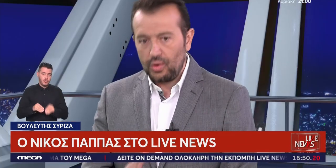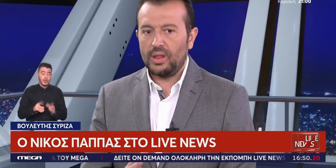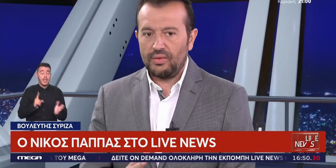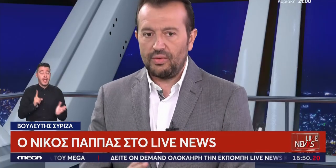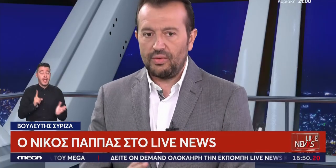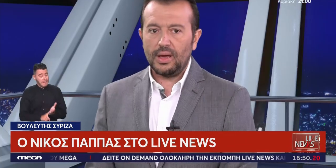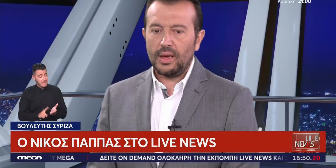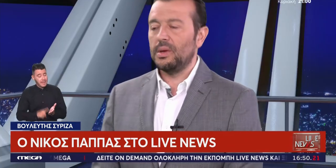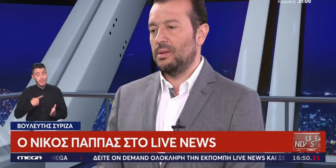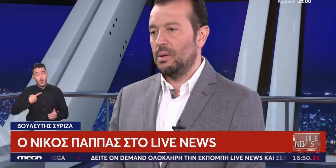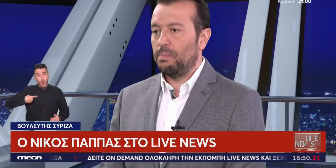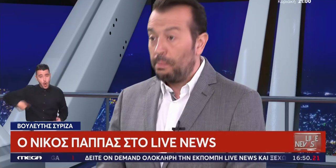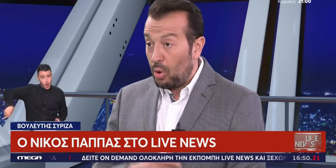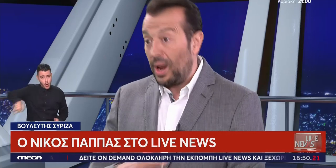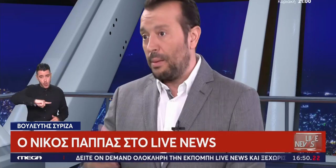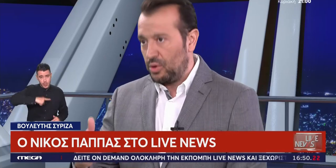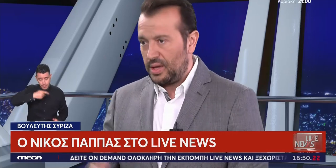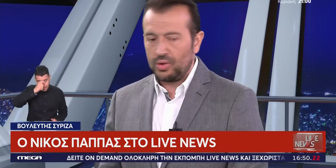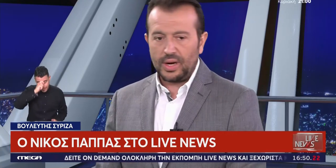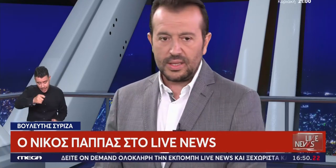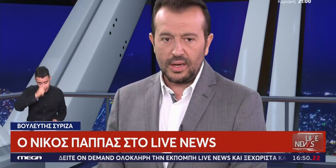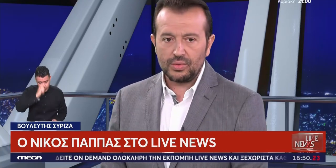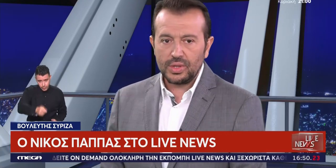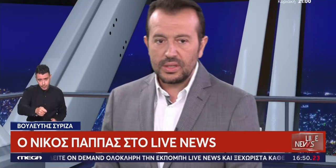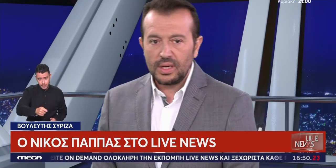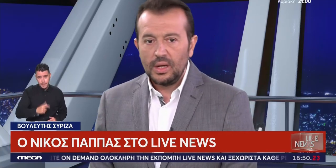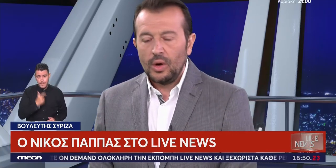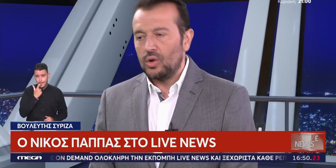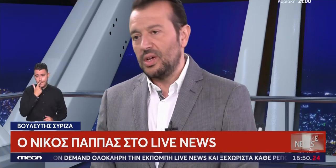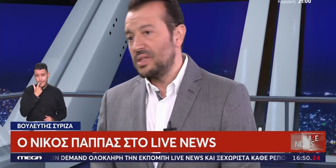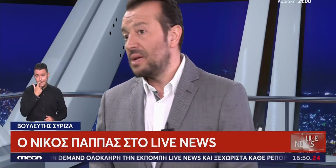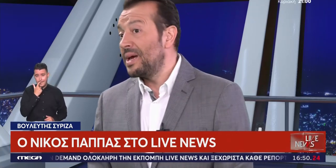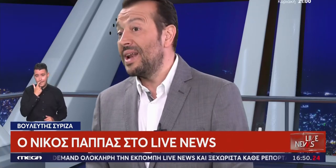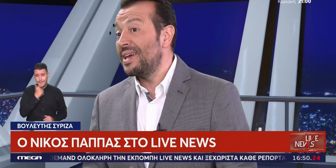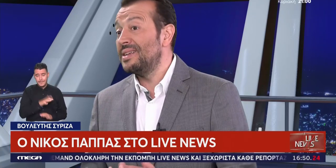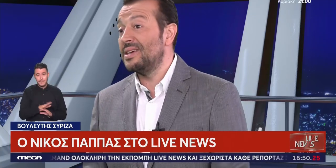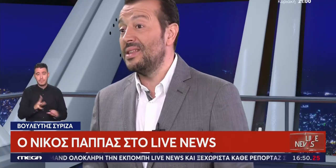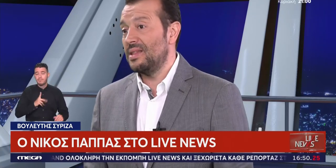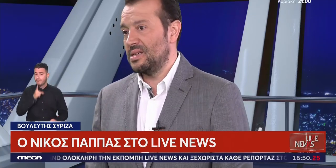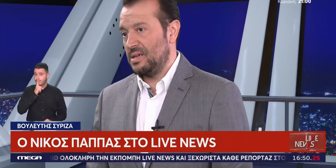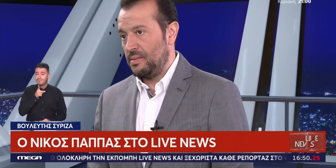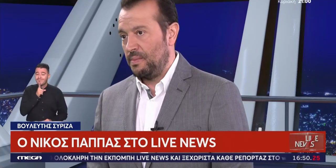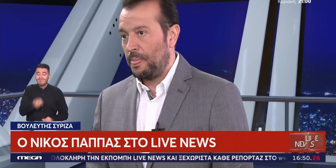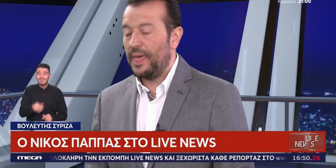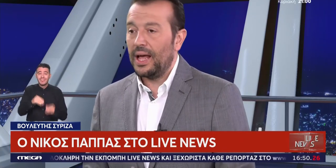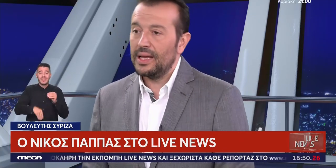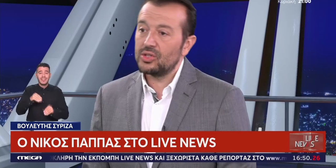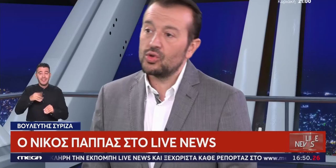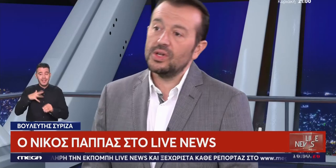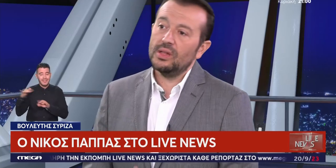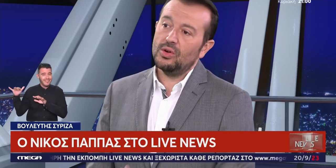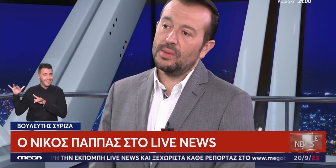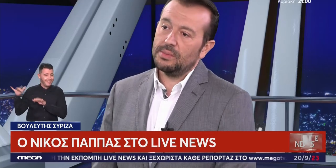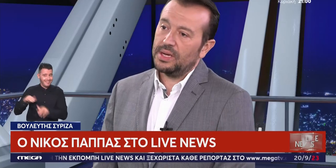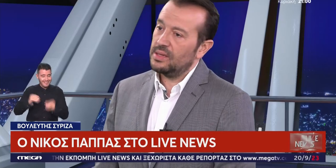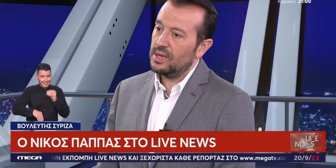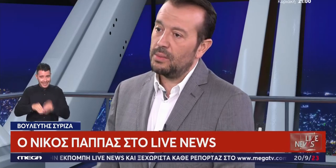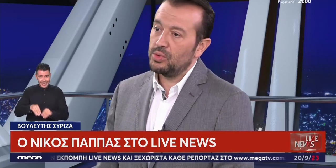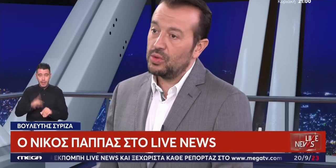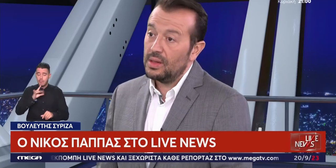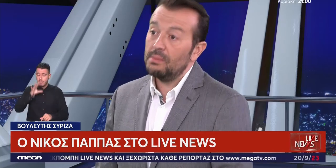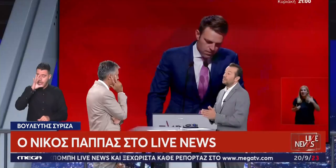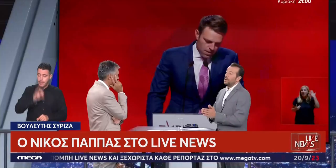εδώ έχω και διαφωνία και με πολλά από τα ιστορικά στελέχη του ΣΥΡΙΖΑ, ότι αυτή ήταν μια αναγεννητική διαδικασία. Και αν είχε στο συνέδριό μας